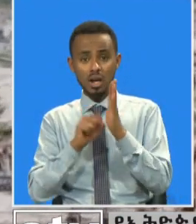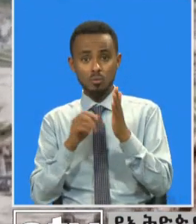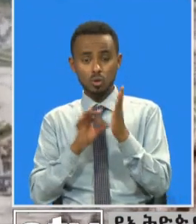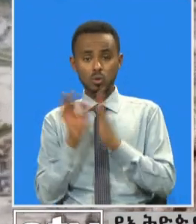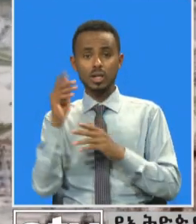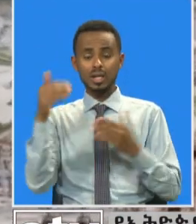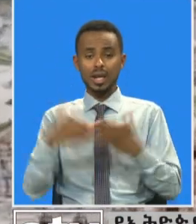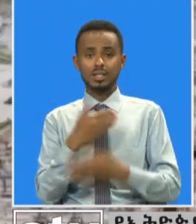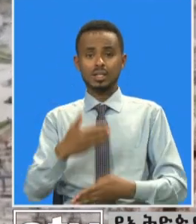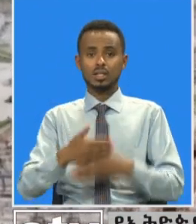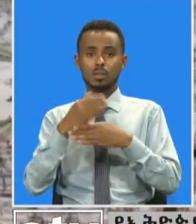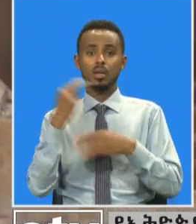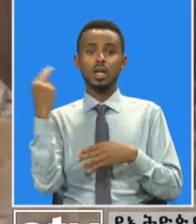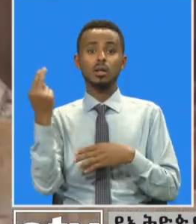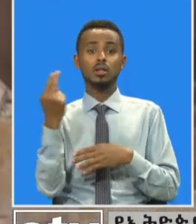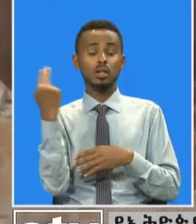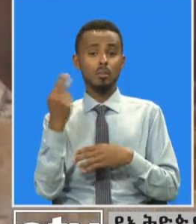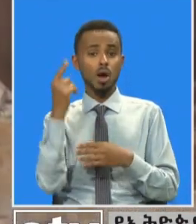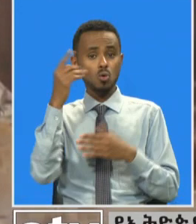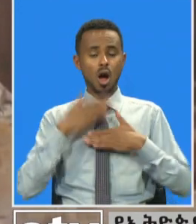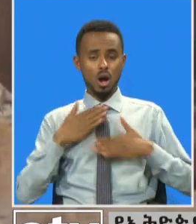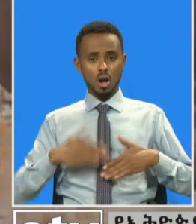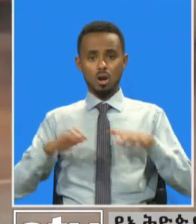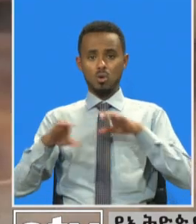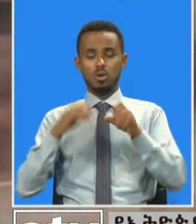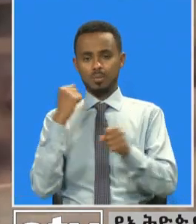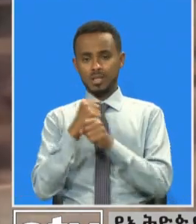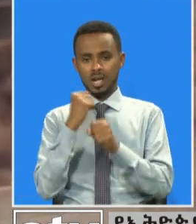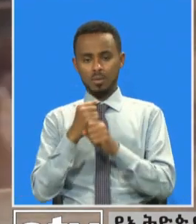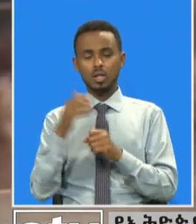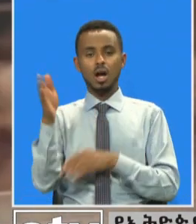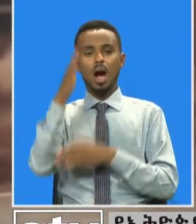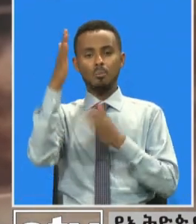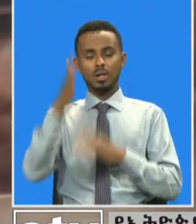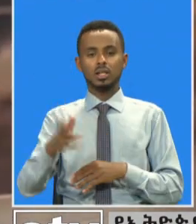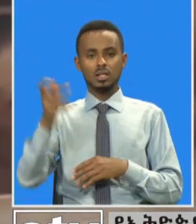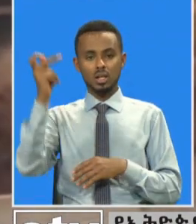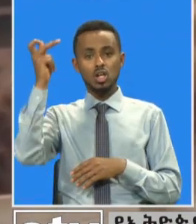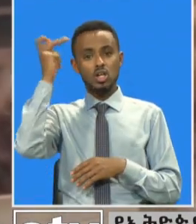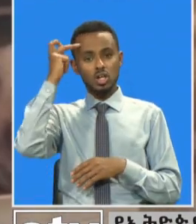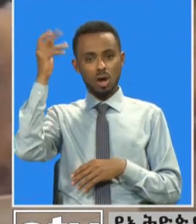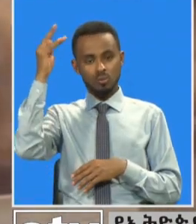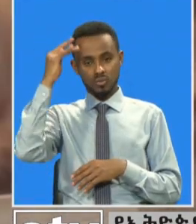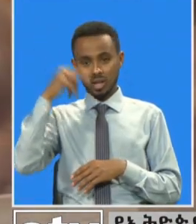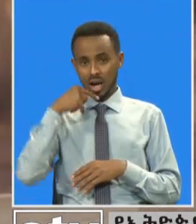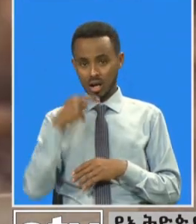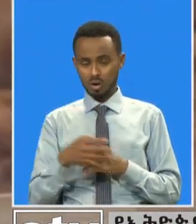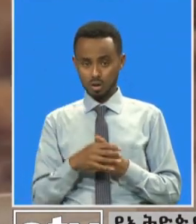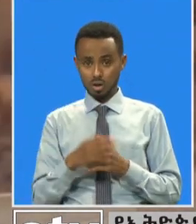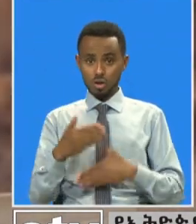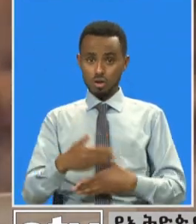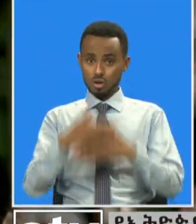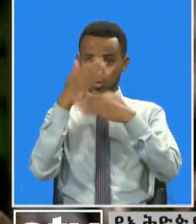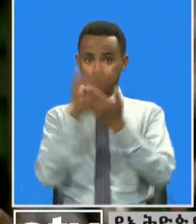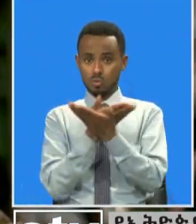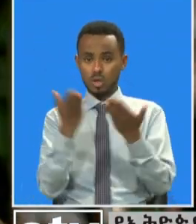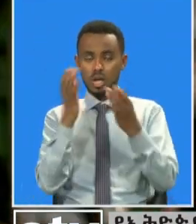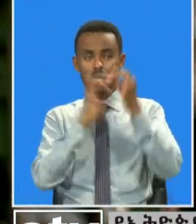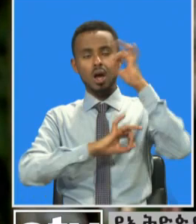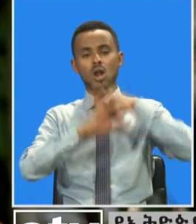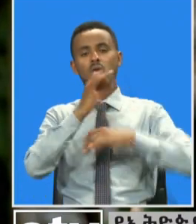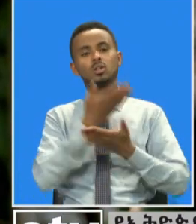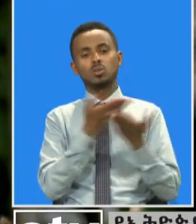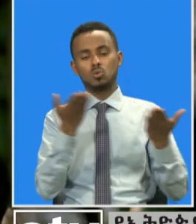ግድብ የብሔራዊ ጥቅም አንዱ አካል አድርጎ እንደሚሰራበት አምባሳደር ዲና ሙፍቲ ተናግሯል። የግድብ ጉዳይ የሉዓላዊነት